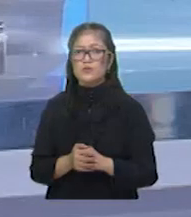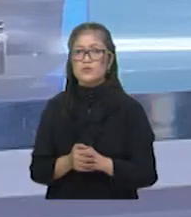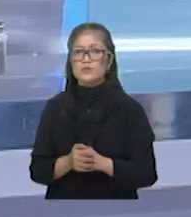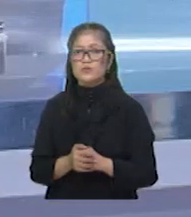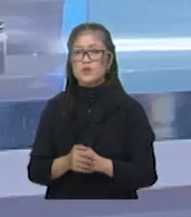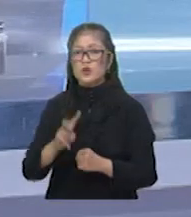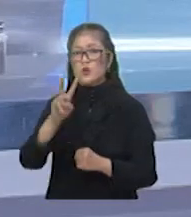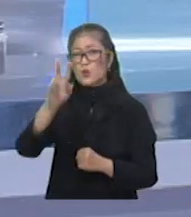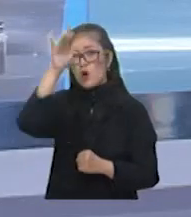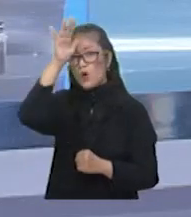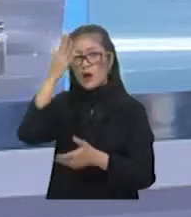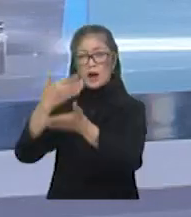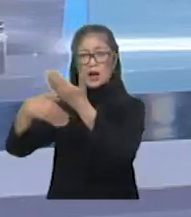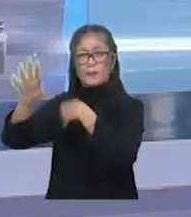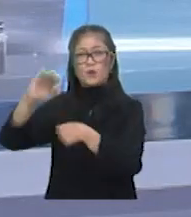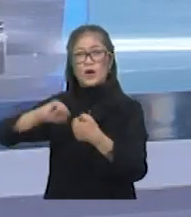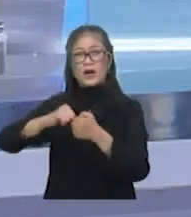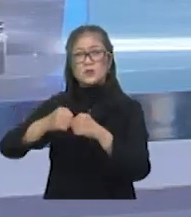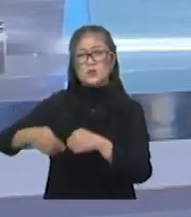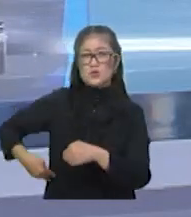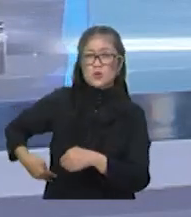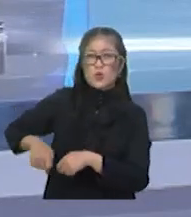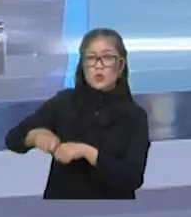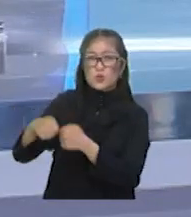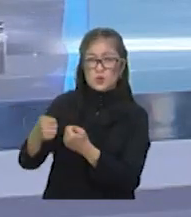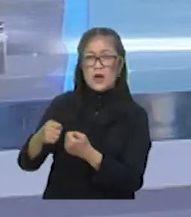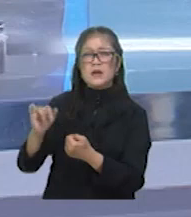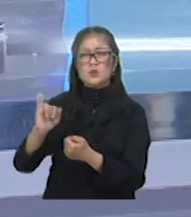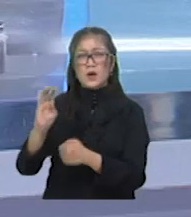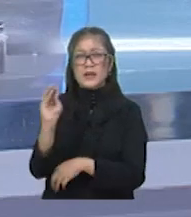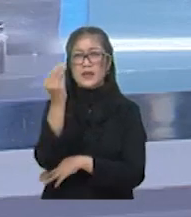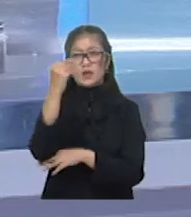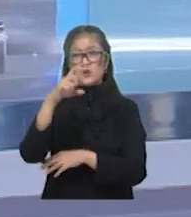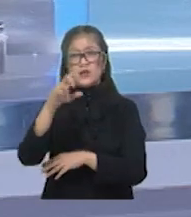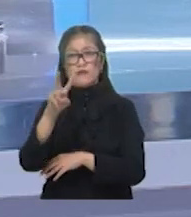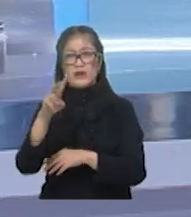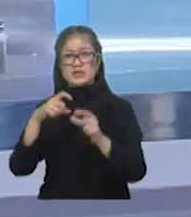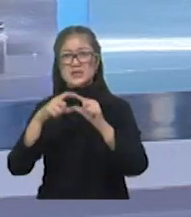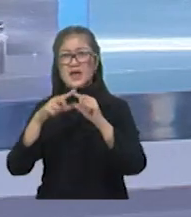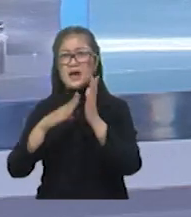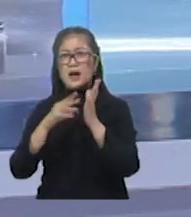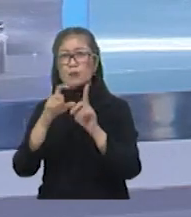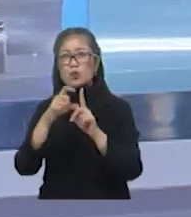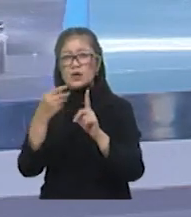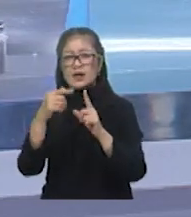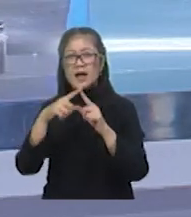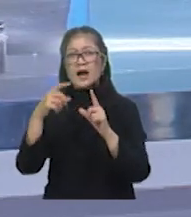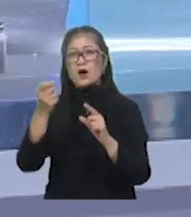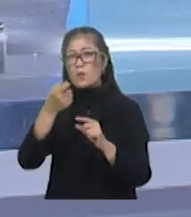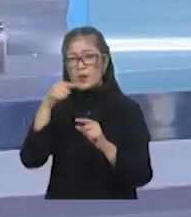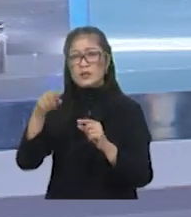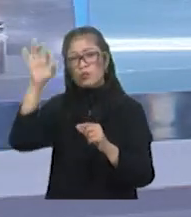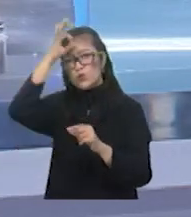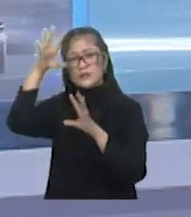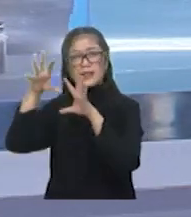Dua buronan kasus gagal ginjal akut pada anak sekaligus direktur CV Samudra Chemical berhasil ditangkap polisi di Sukabumi, Jawa